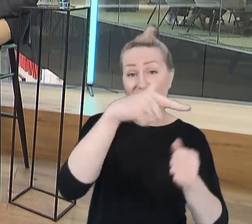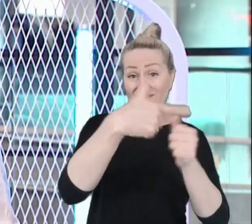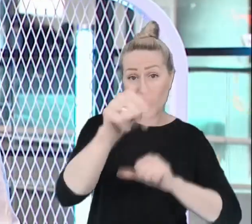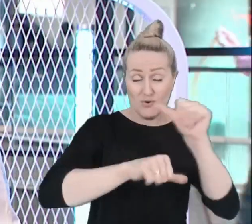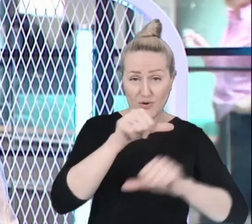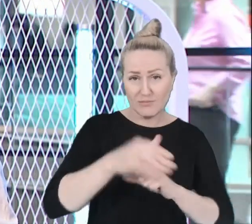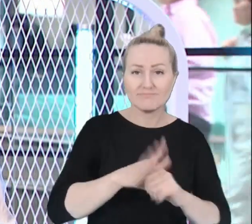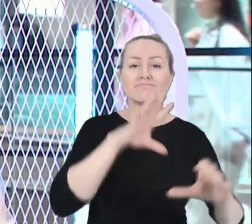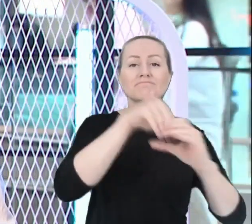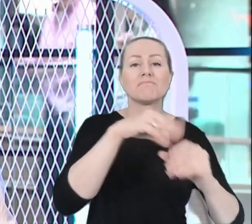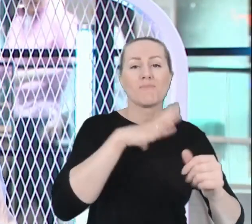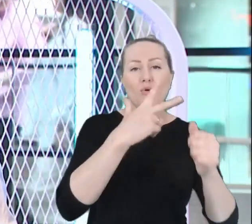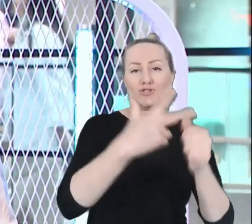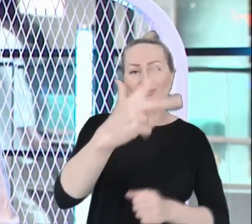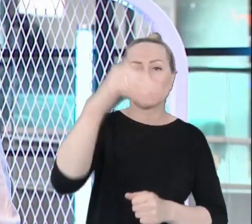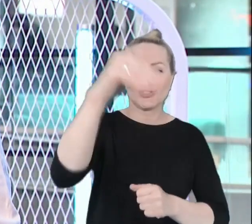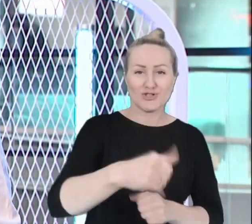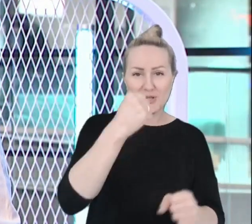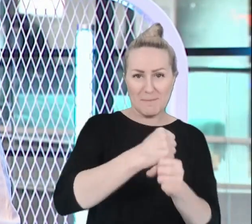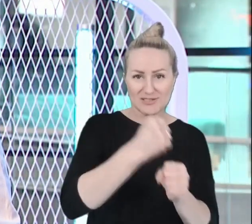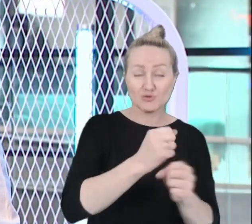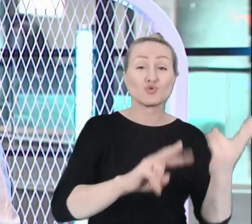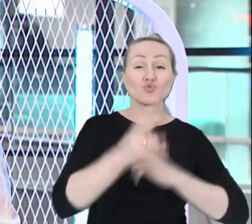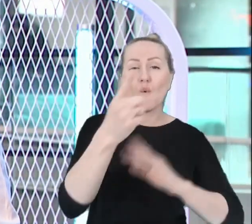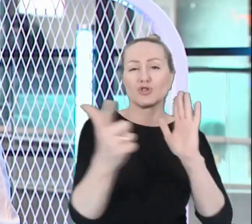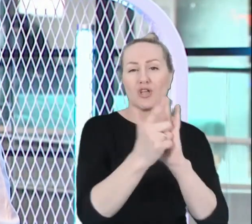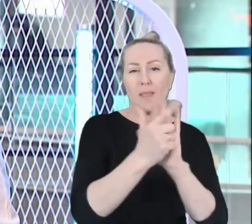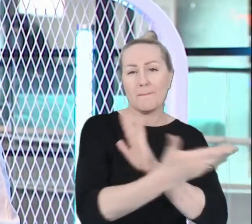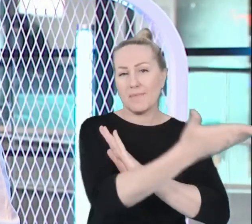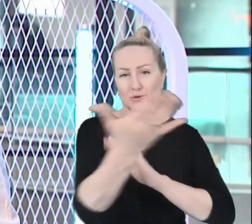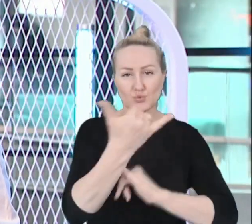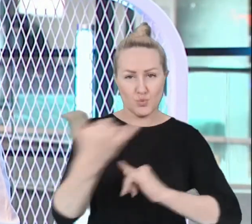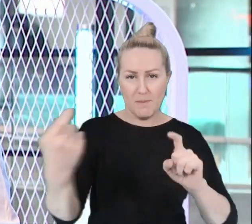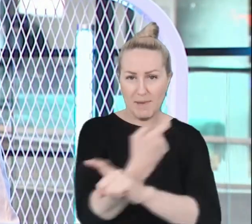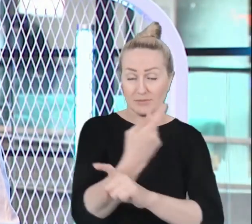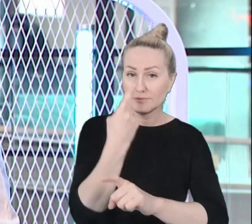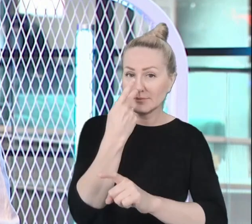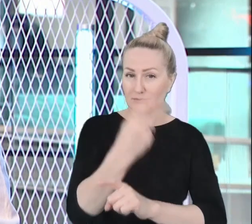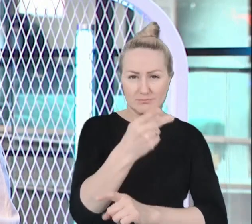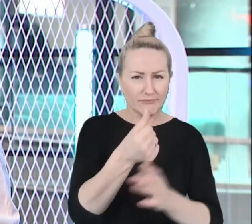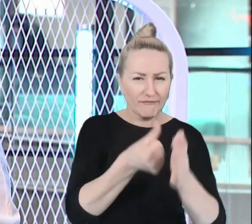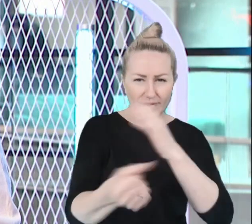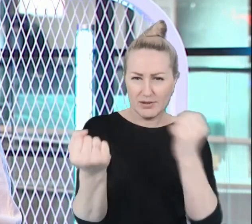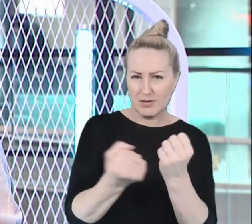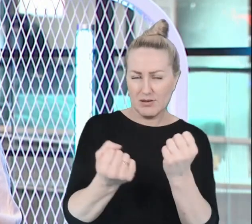33 tysiące pracowników z 17 krajów. No i to jest niesamowite, że